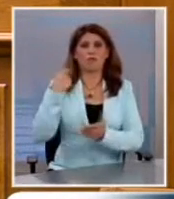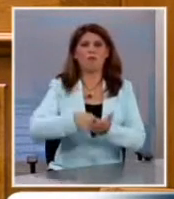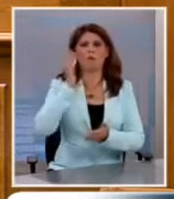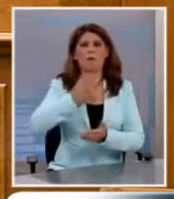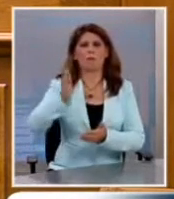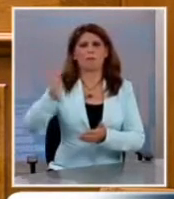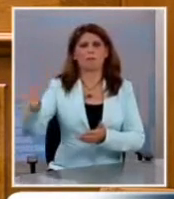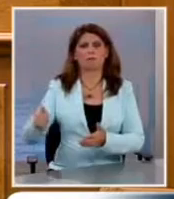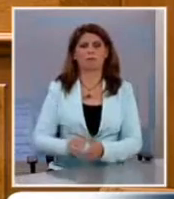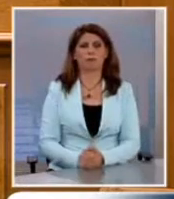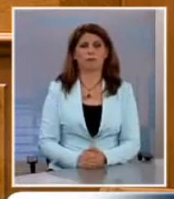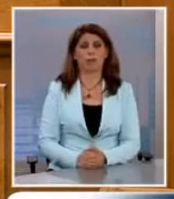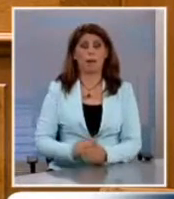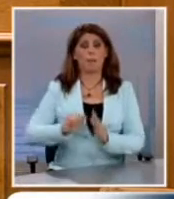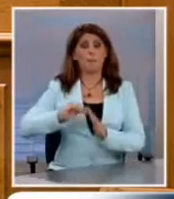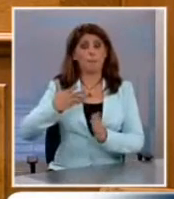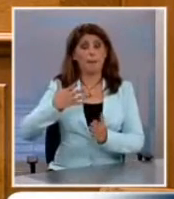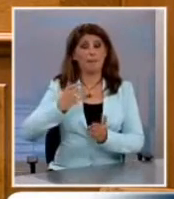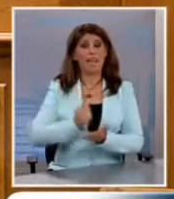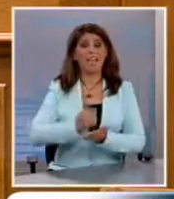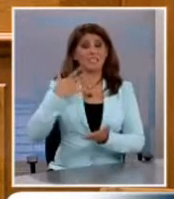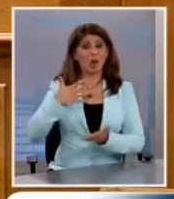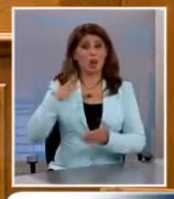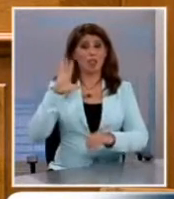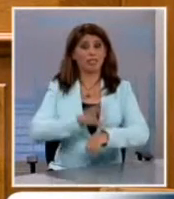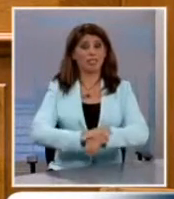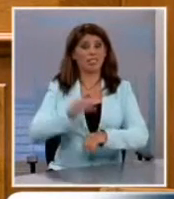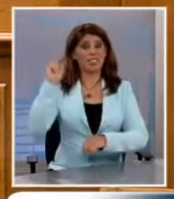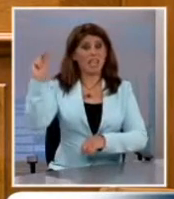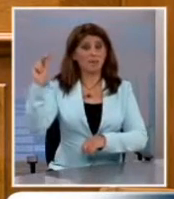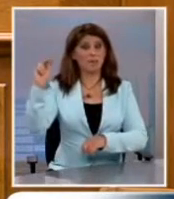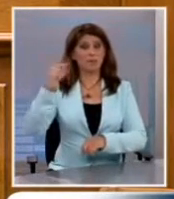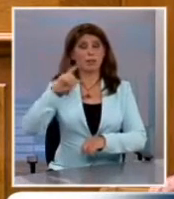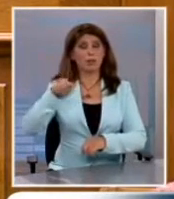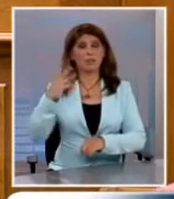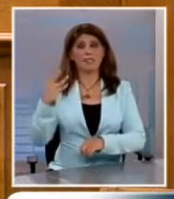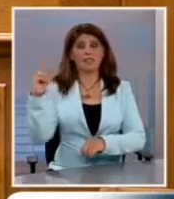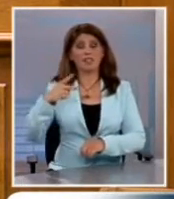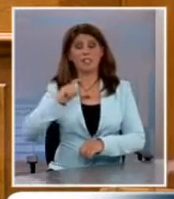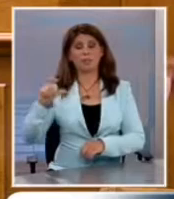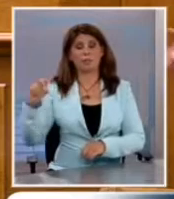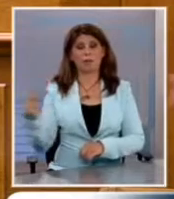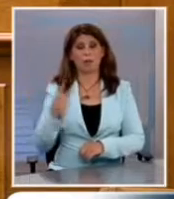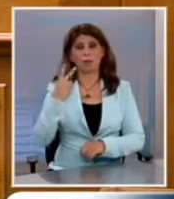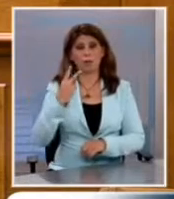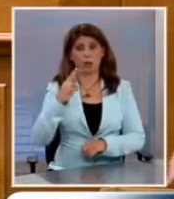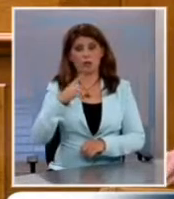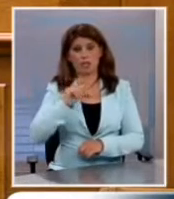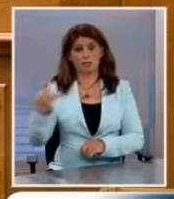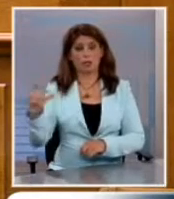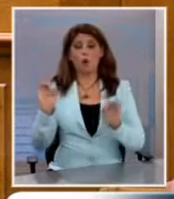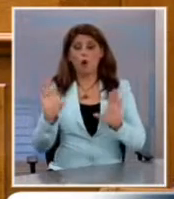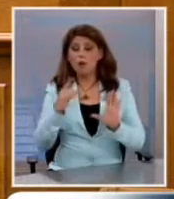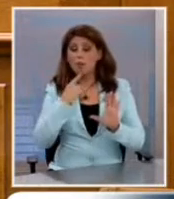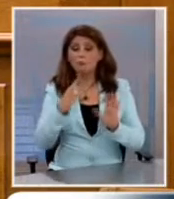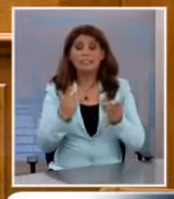Επαναλαμβάνουμε τις δεσμεύσεις της πέμπτης αξιολόγησης. 3,7 δις ευρώ. Συμφωνημένα μέτρα, 2 δις απροσδιόριστα μέτρα και τα 2